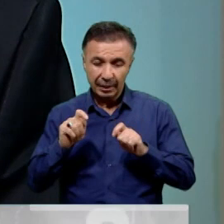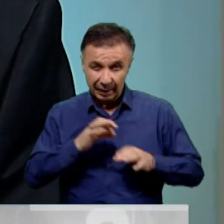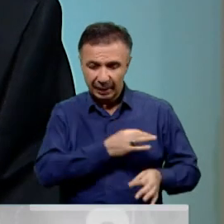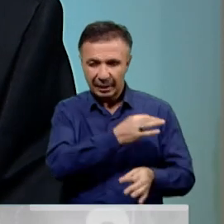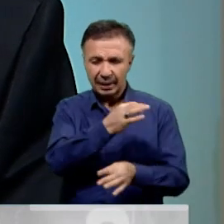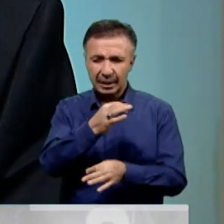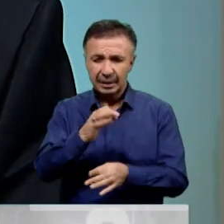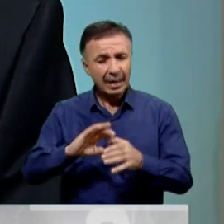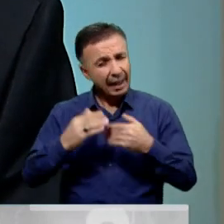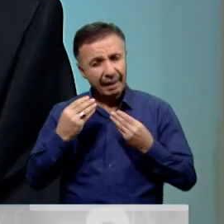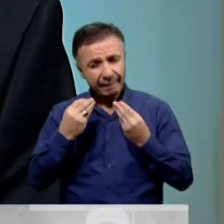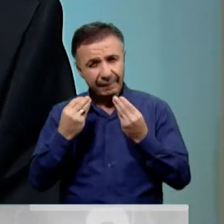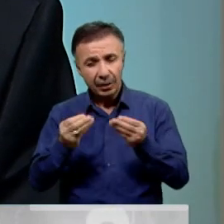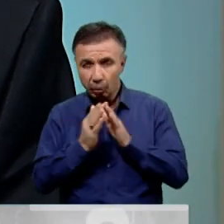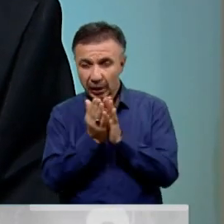verir diyor.